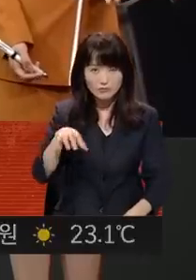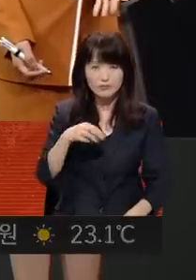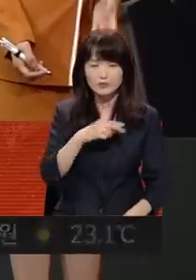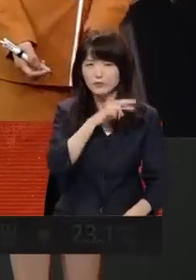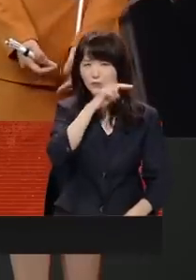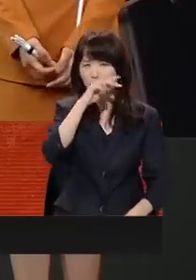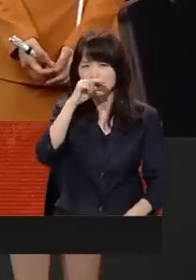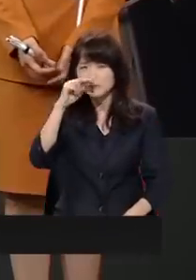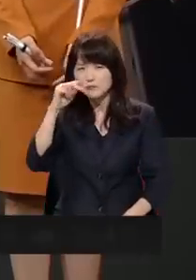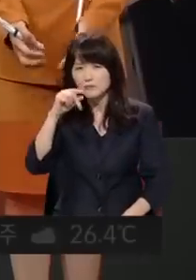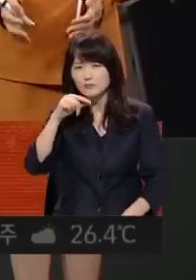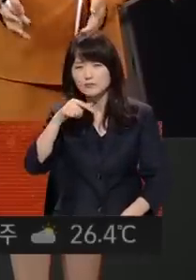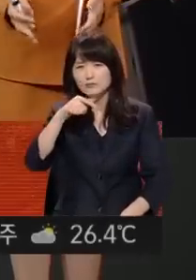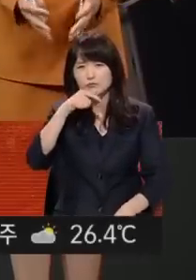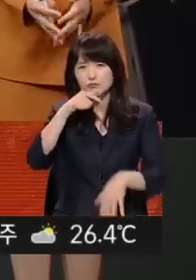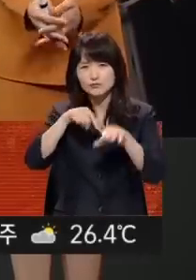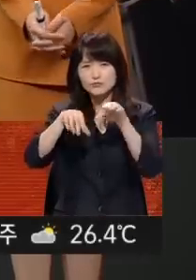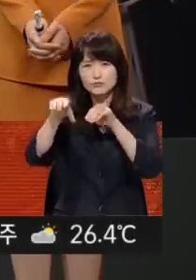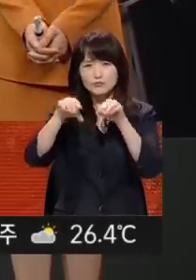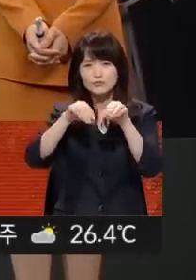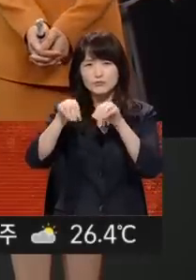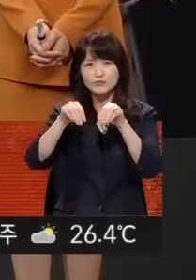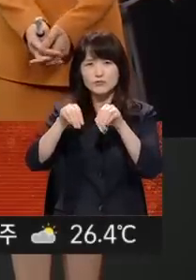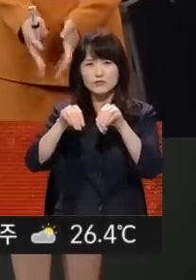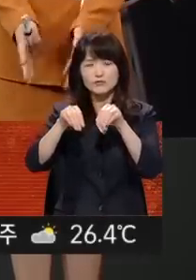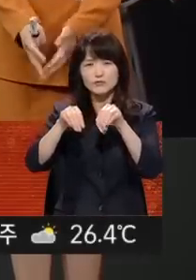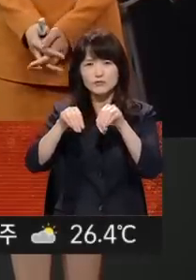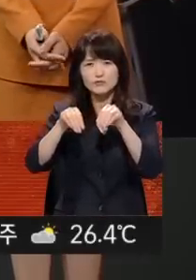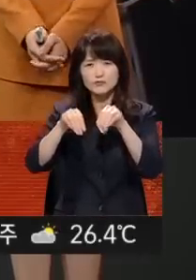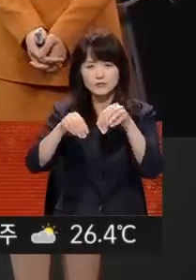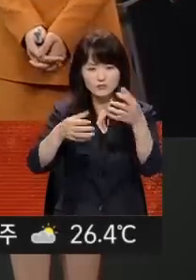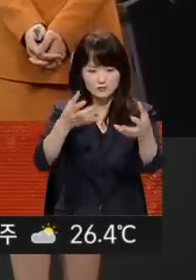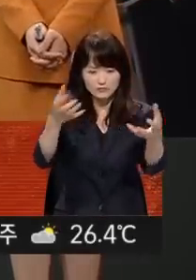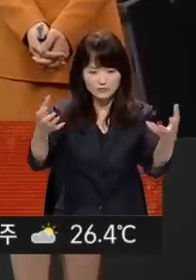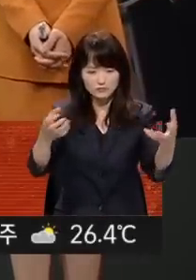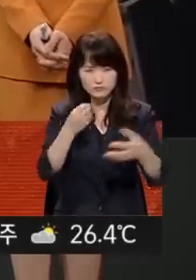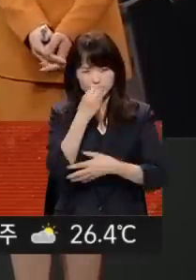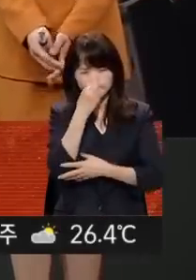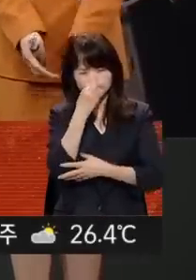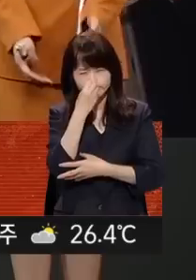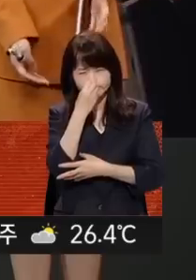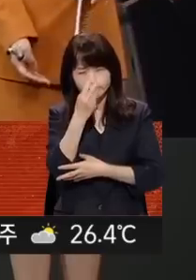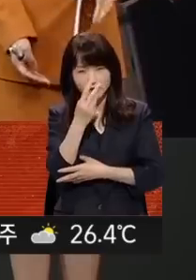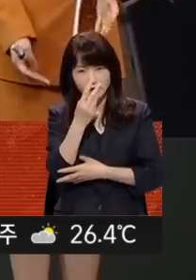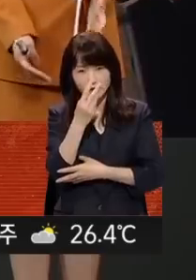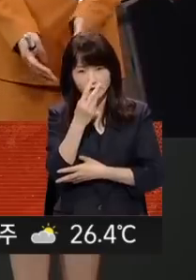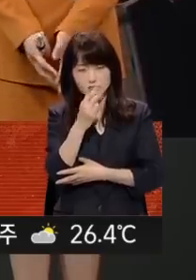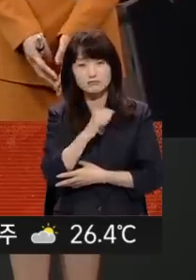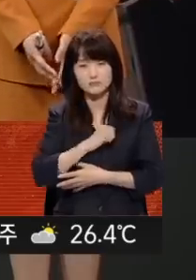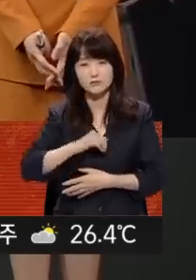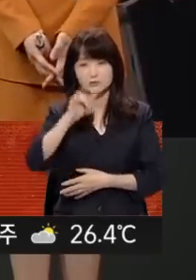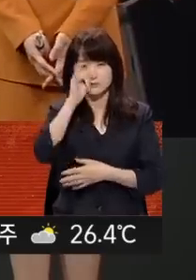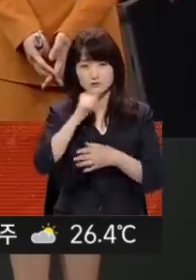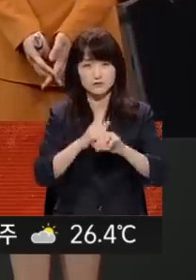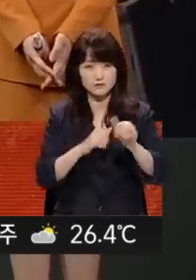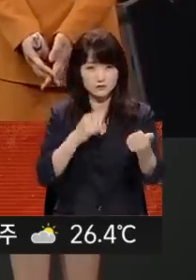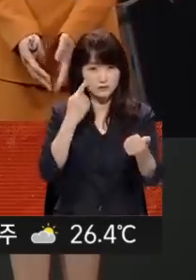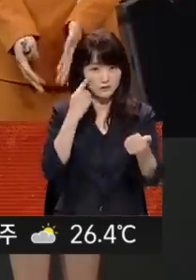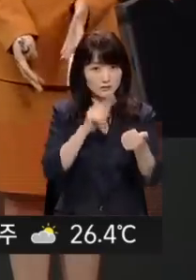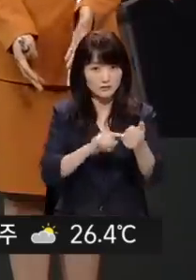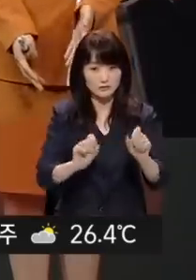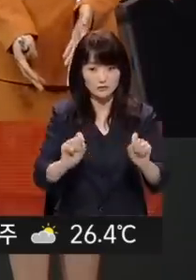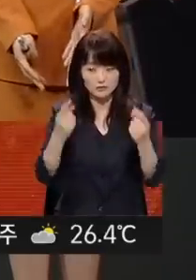방향제와 습기 제거제 때문인지 악취가 참지 못할 정도는 아니었다고 전해지고 있는데요 시신 발견과 동시에 두